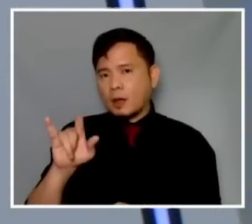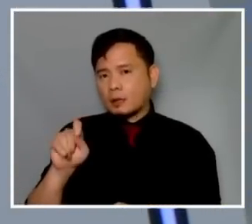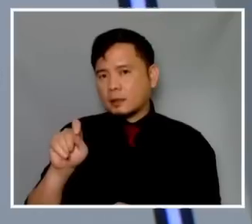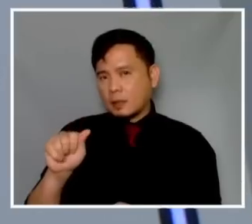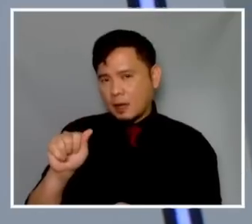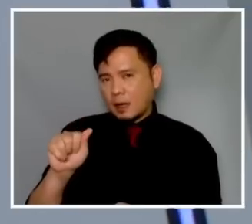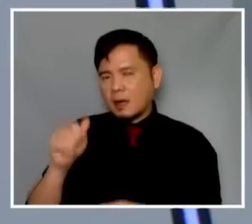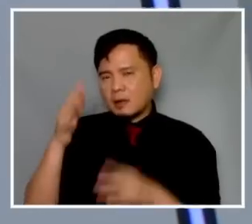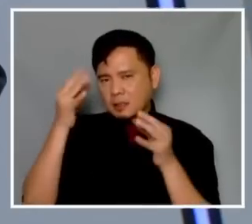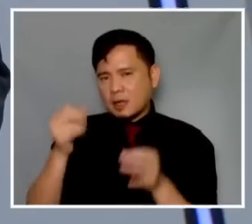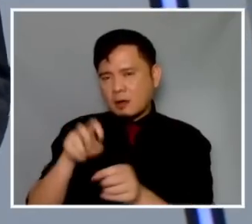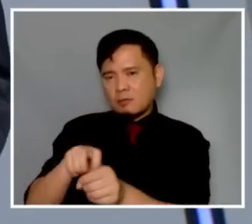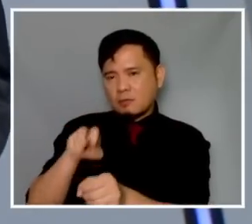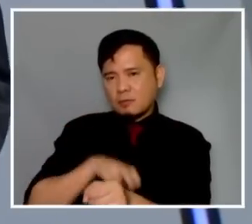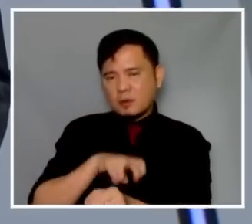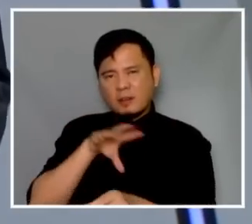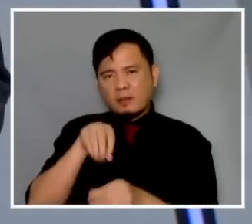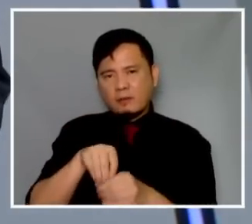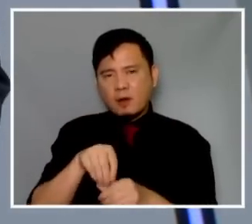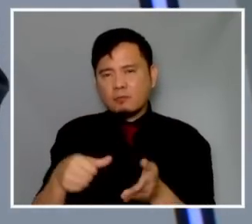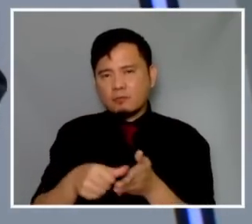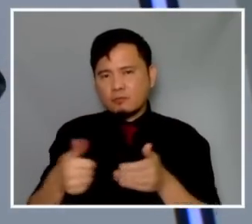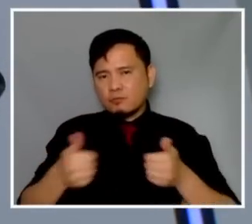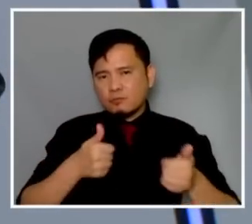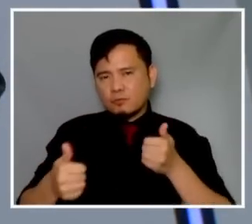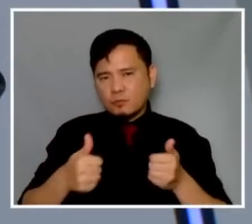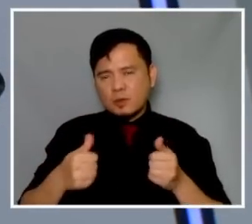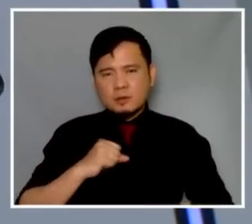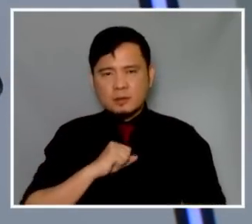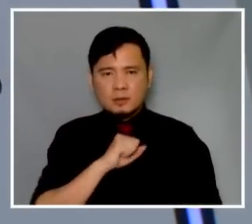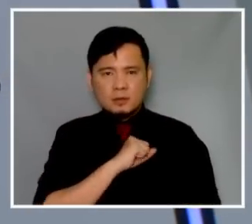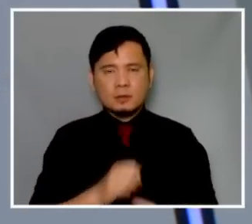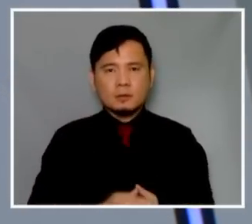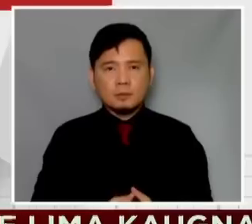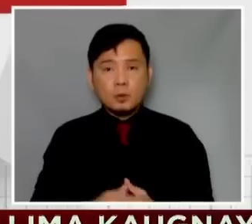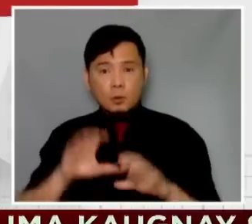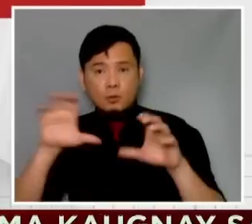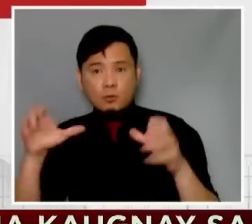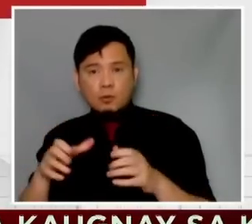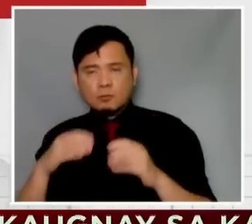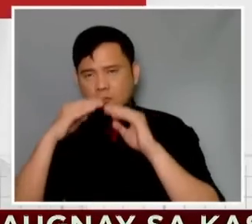sa pagka-senador. Ito'y bagamat kinalulungkot ng partido ang desisyon ni